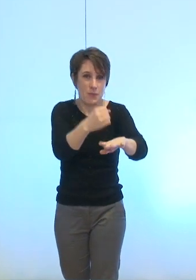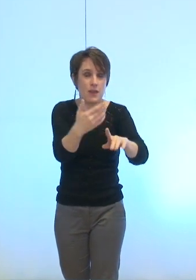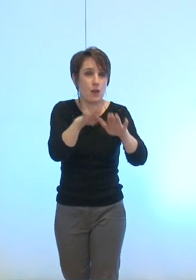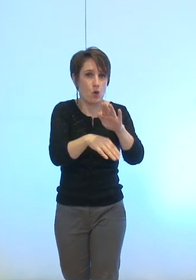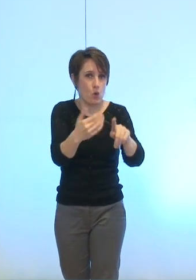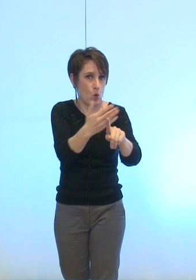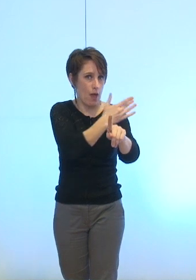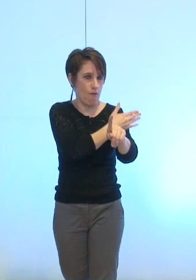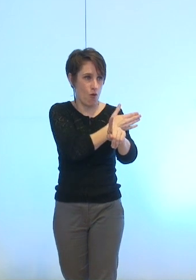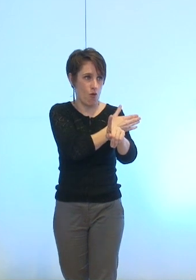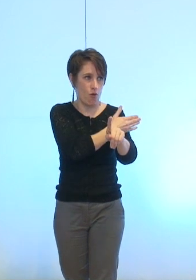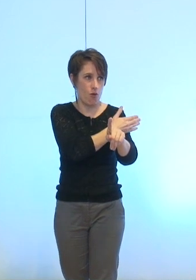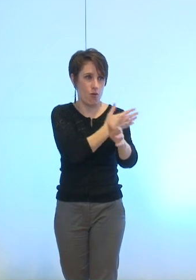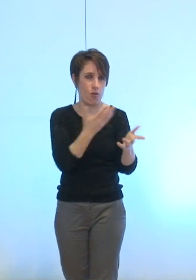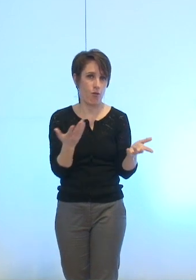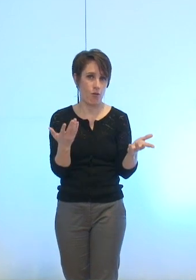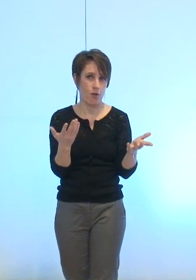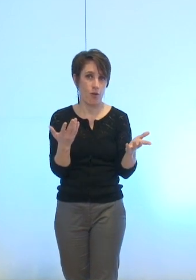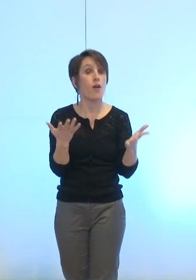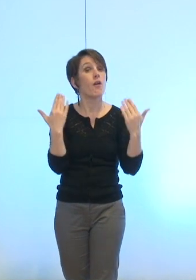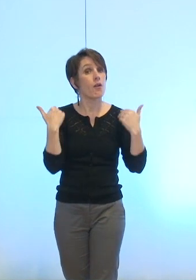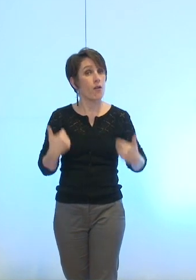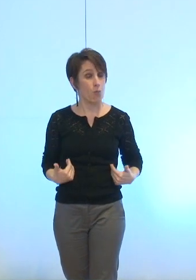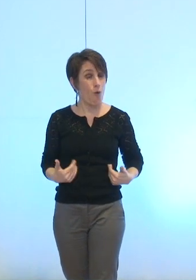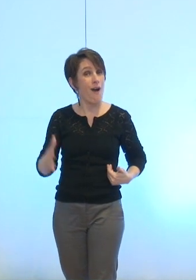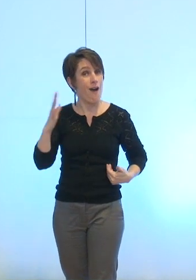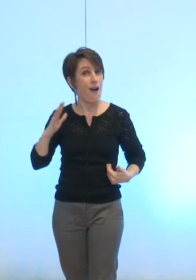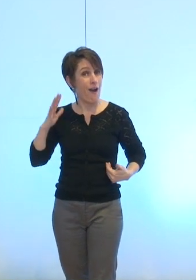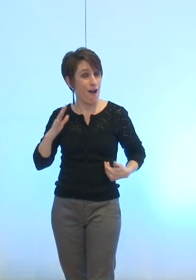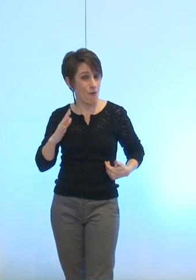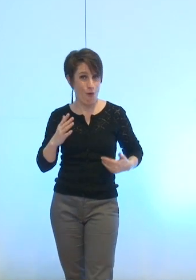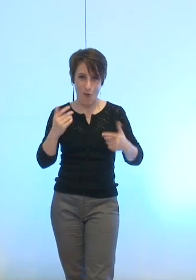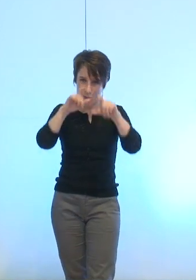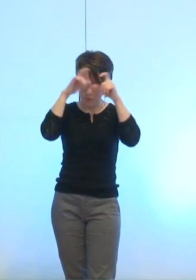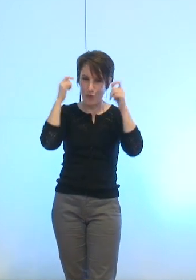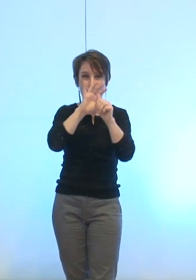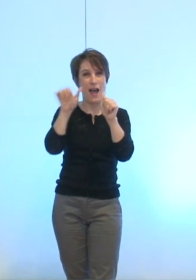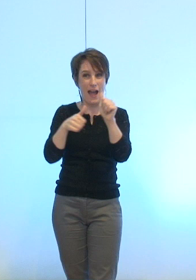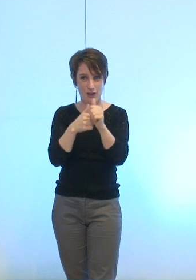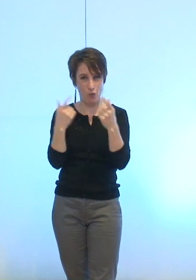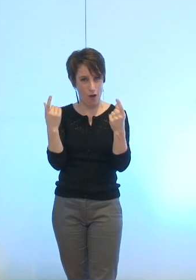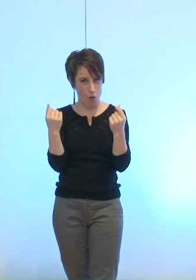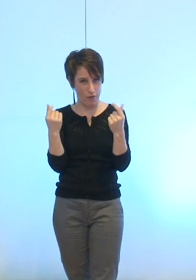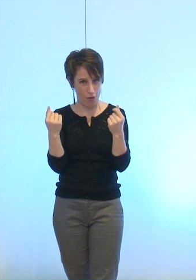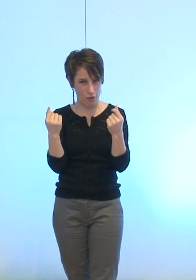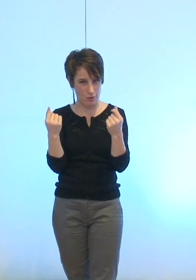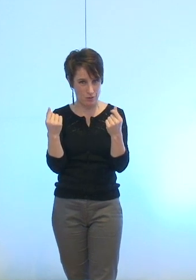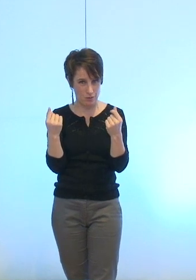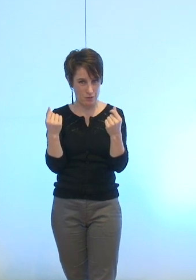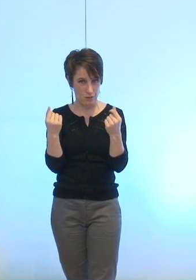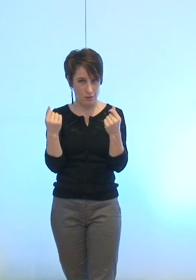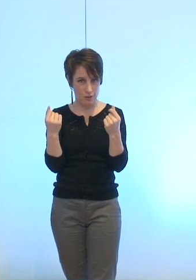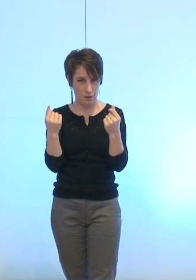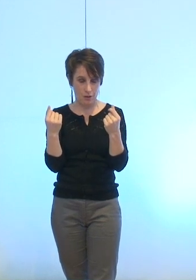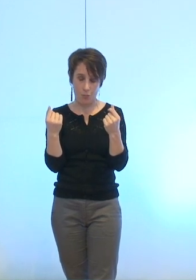reconnaître et pour avoir été à votre place Monsieur l'Adjoint finance je ne m'en satisfais pas je pense que c'est